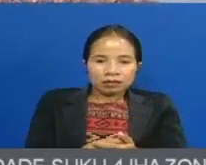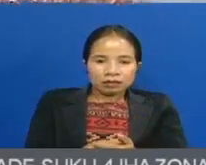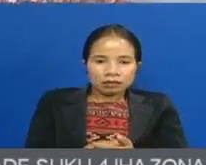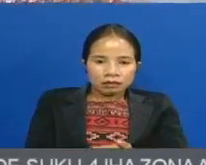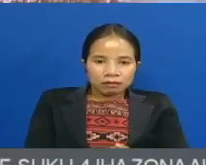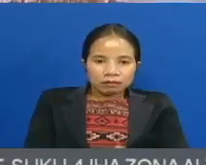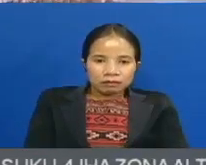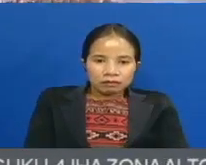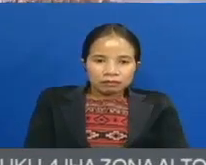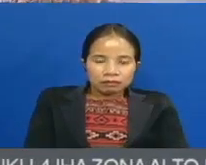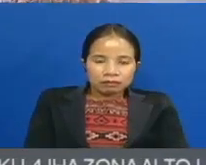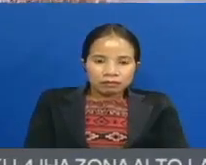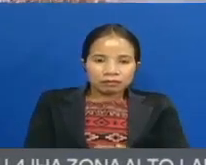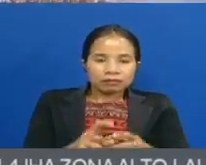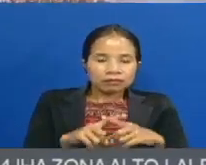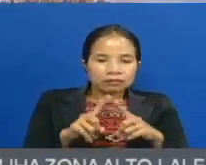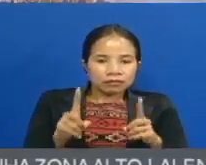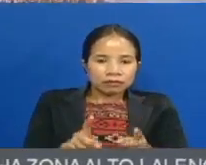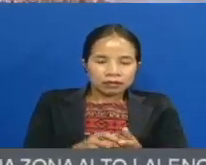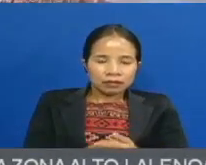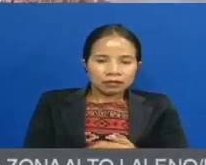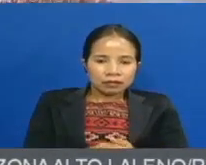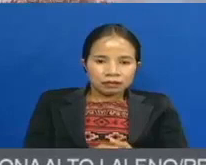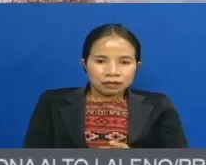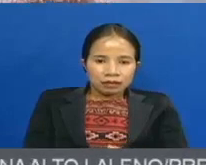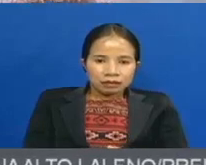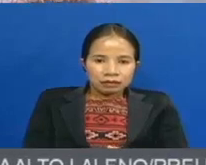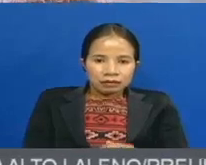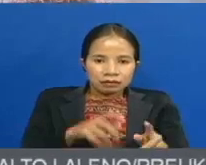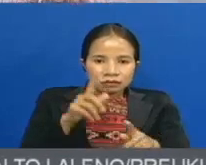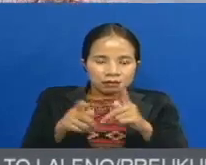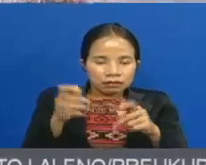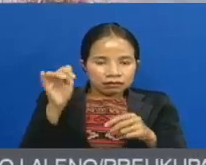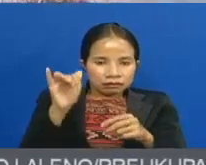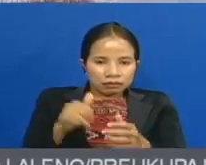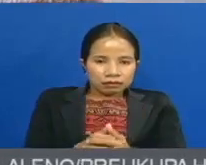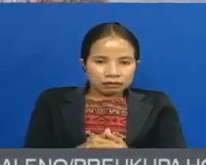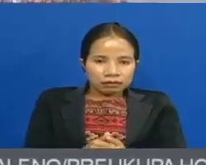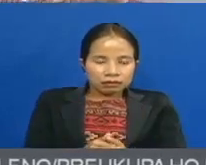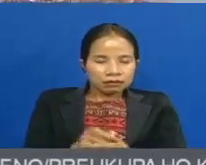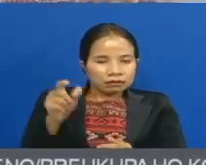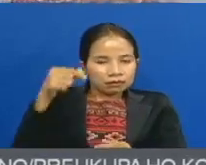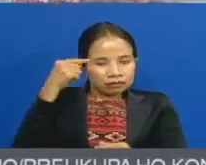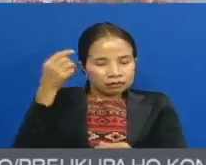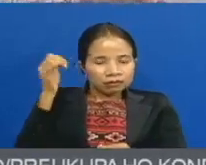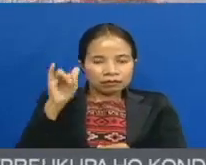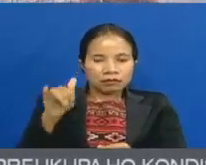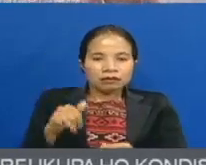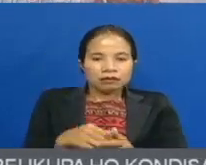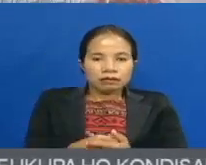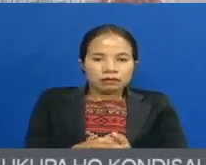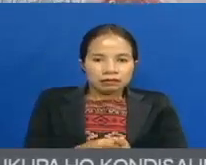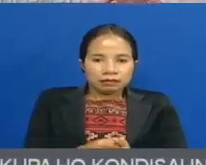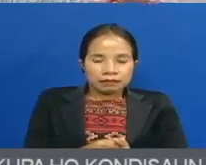militar exclusivamente mai ve se pulasan Roma et nai ulum sira se tam ke ne ite